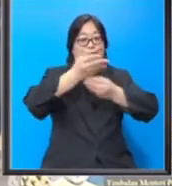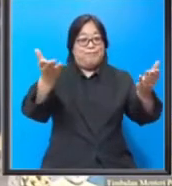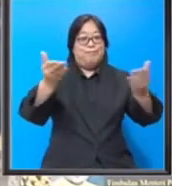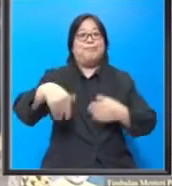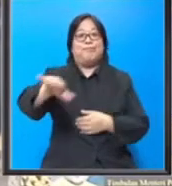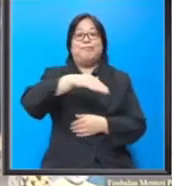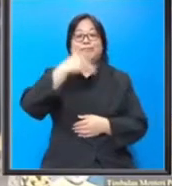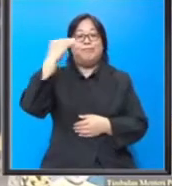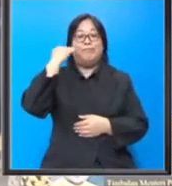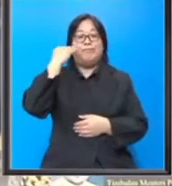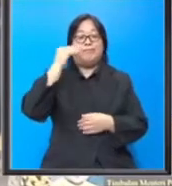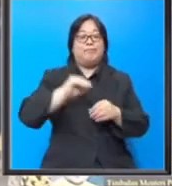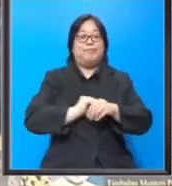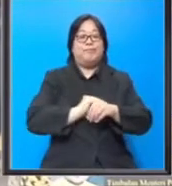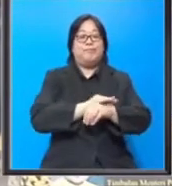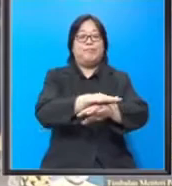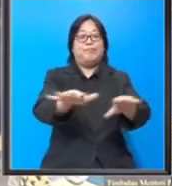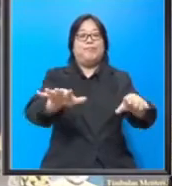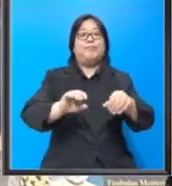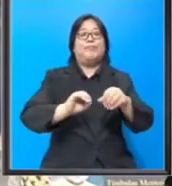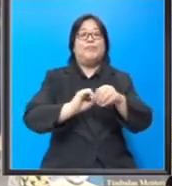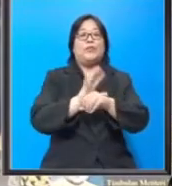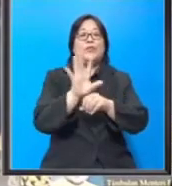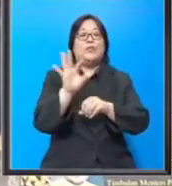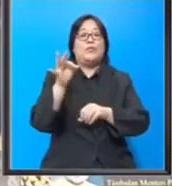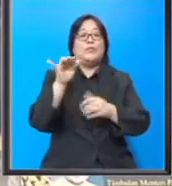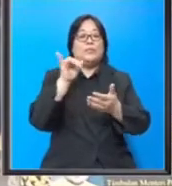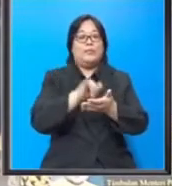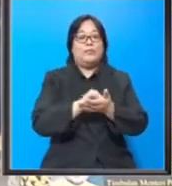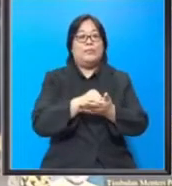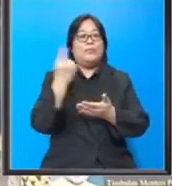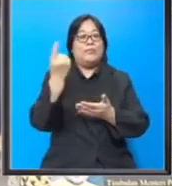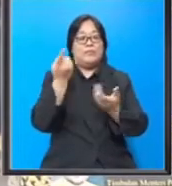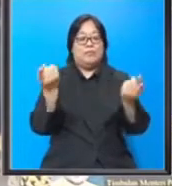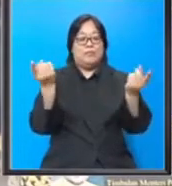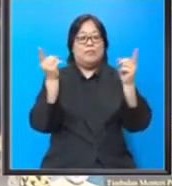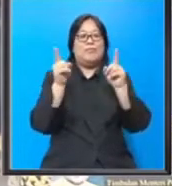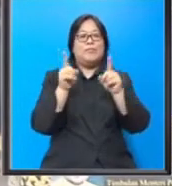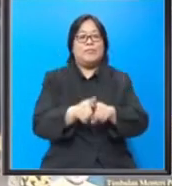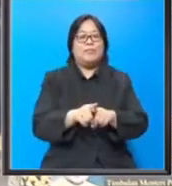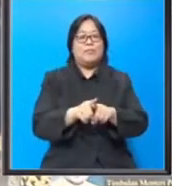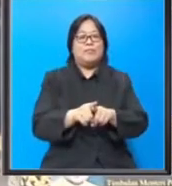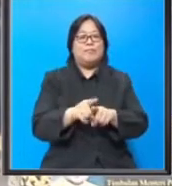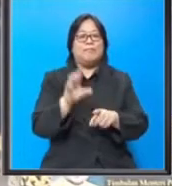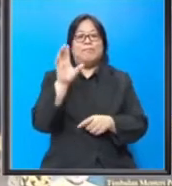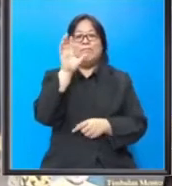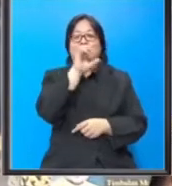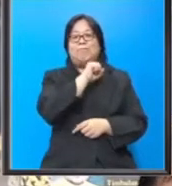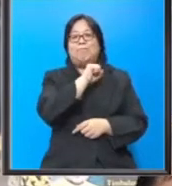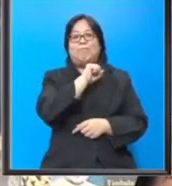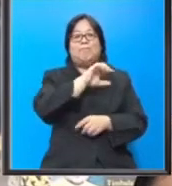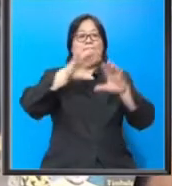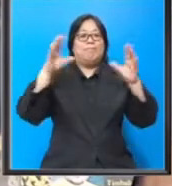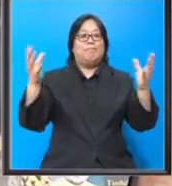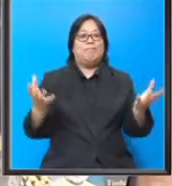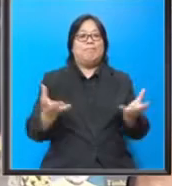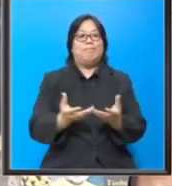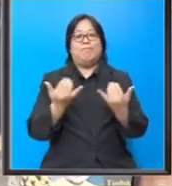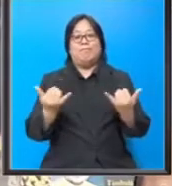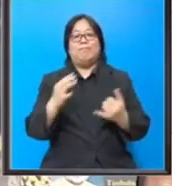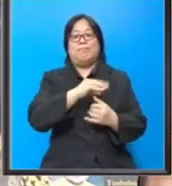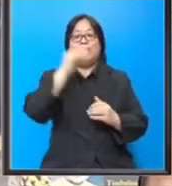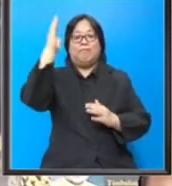kita tahu menurut penularan kobis yang jelas ini adalah satu kejadian luar jangka yang melanda seluruh dunia